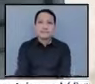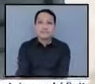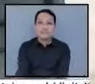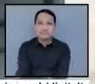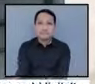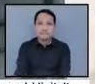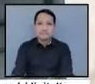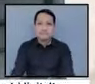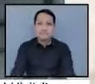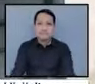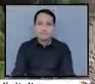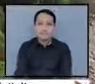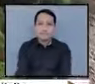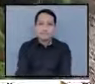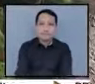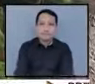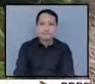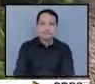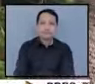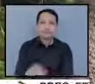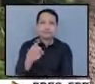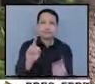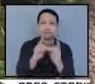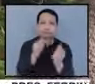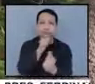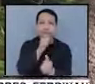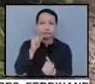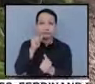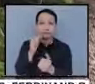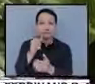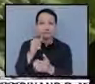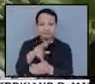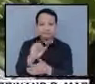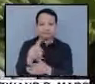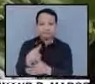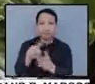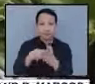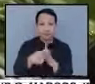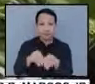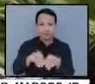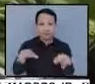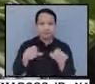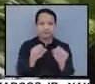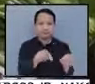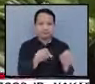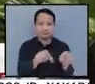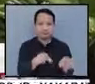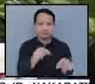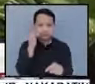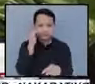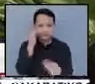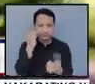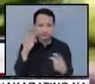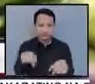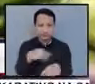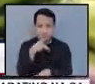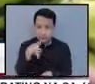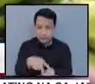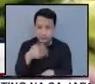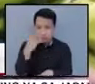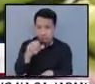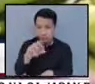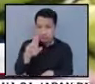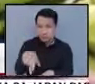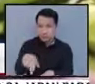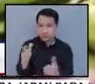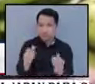Ipinatupad na ng Agriculture Department ang suggested retail price sa bentahan ng sibuyas sa Metro Manila. Batay sa SRP, nasa